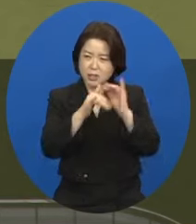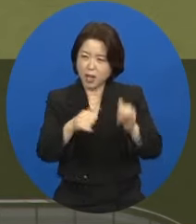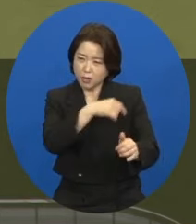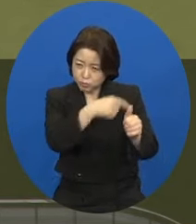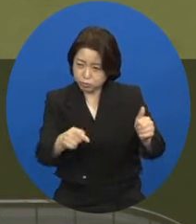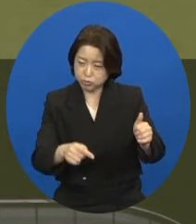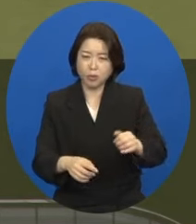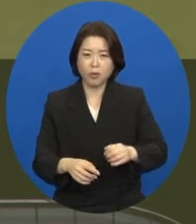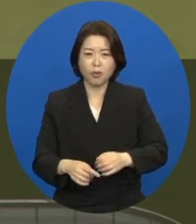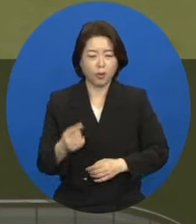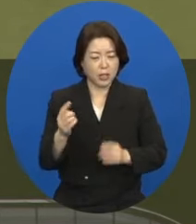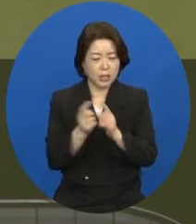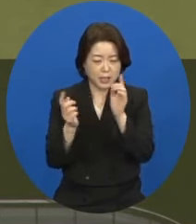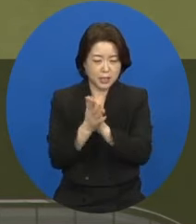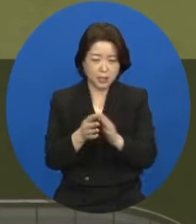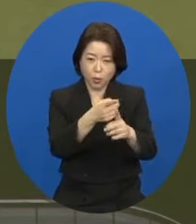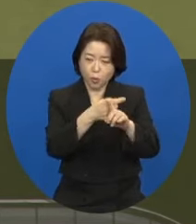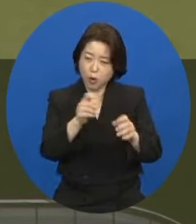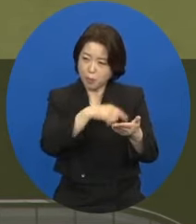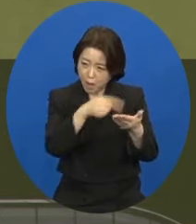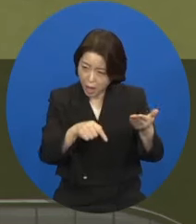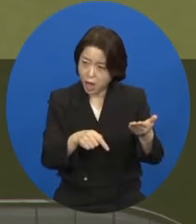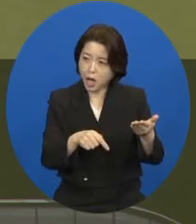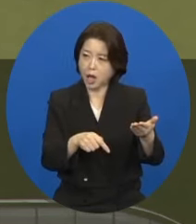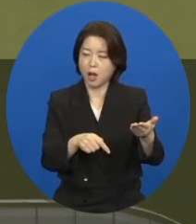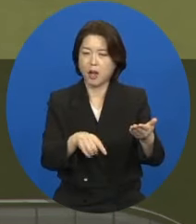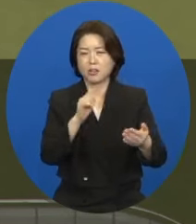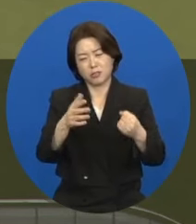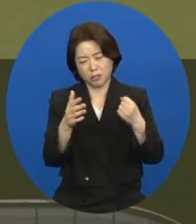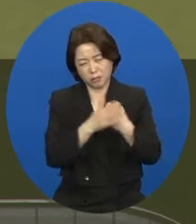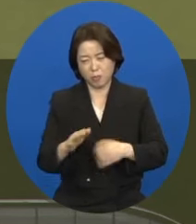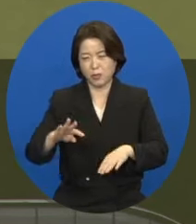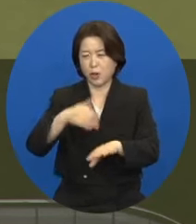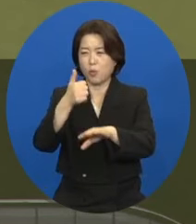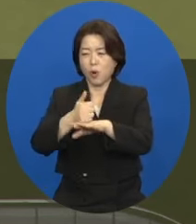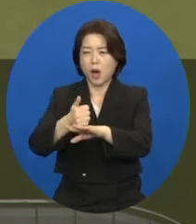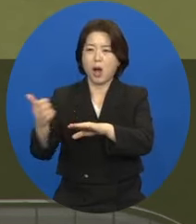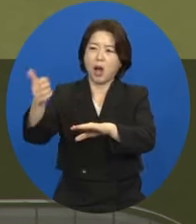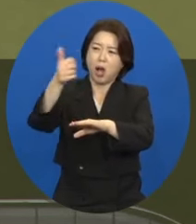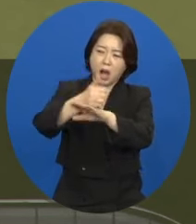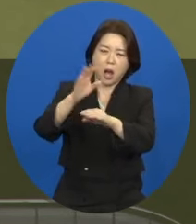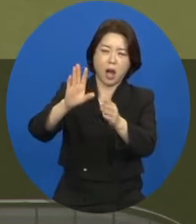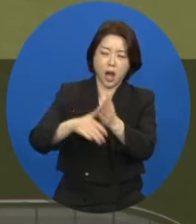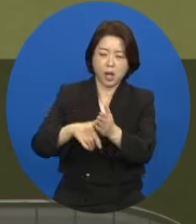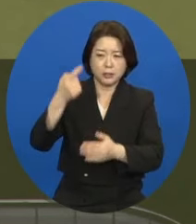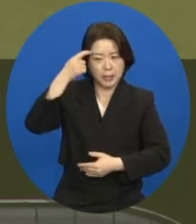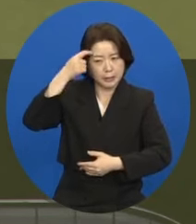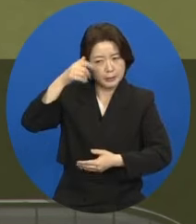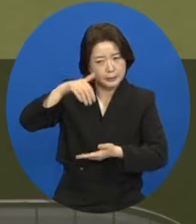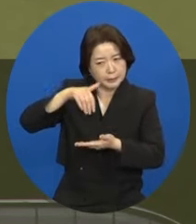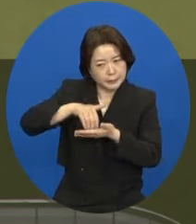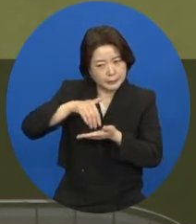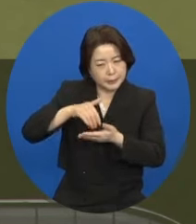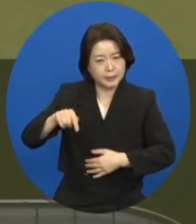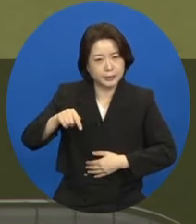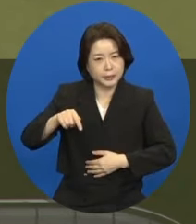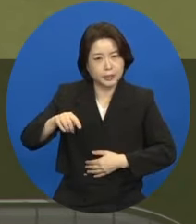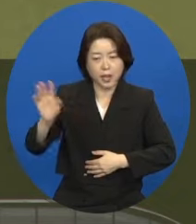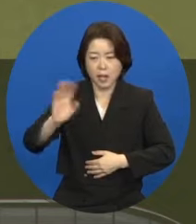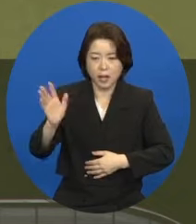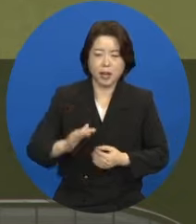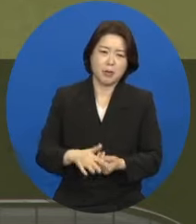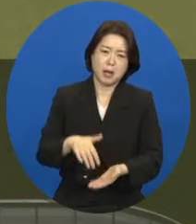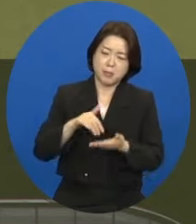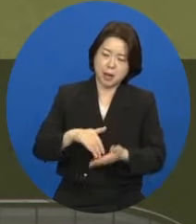죽인다든지 몸소 원수를 갚으신다든지 하여서 왕이 되실 때에 후회하시거나 마음에 걸린 일이 없도록 하시기를